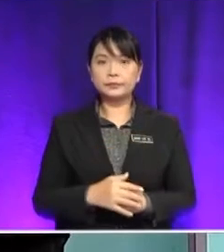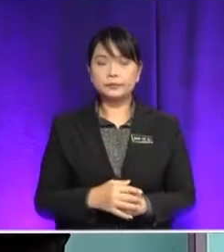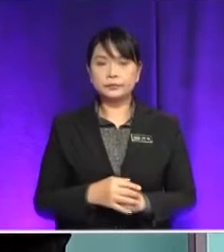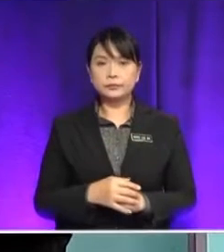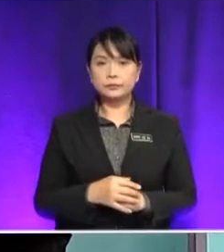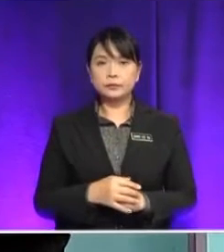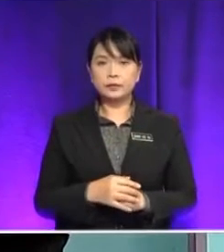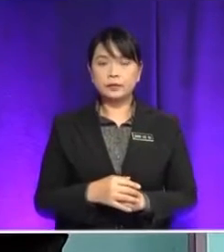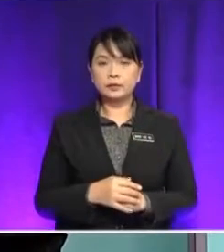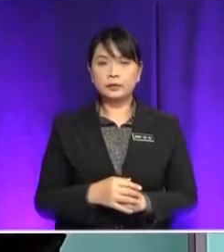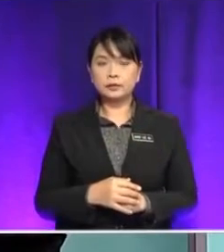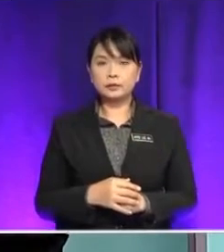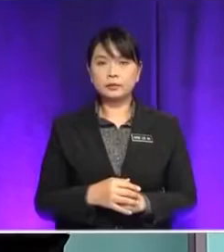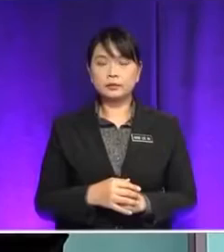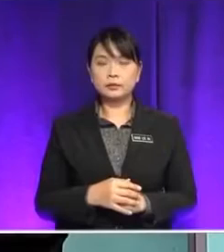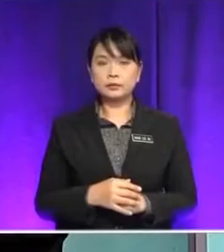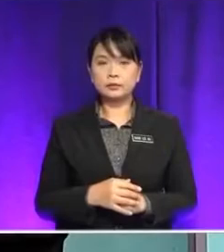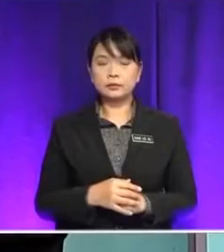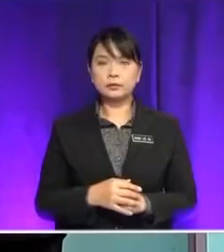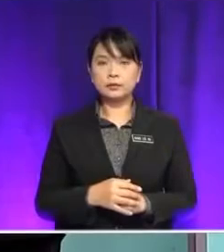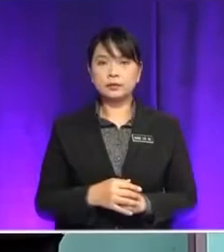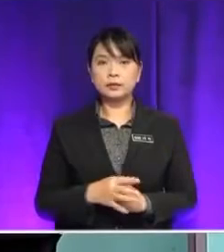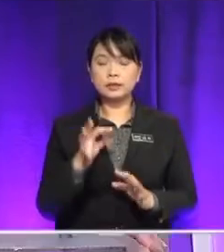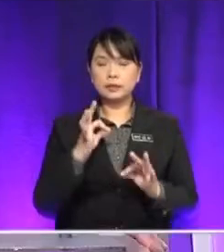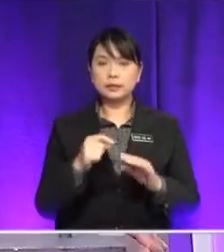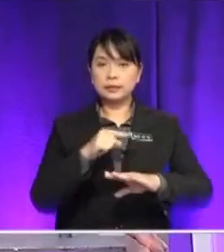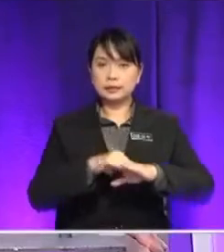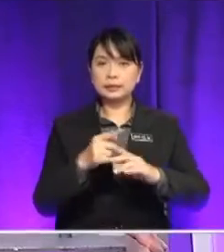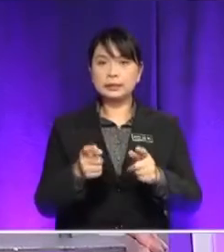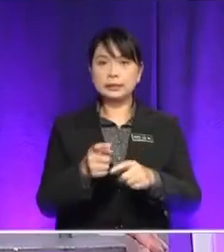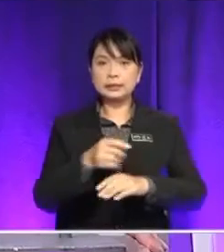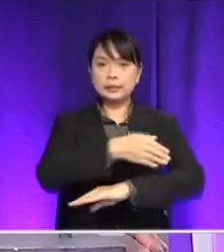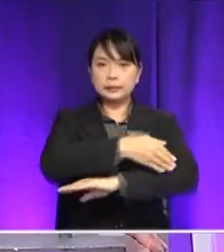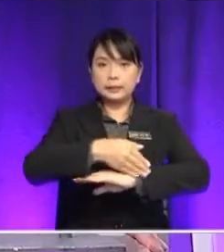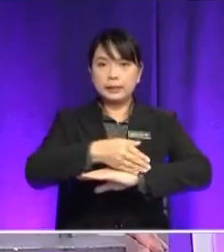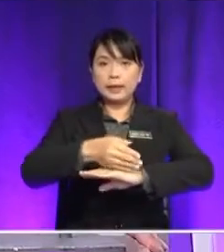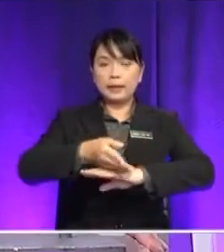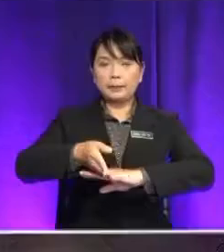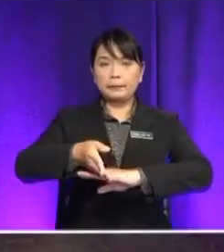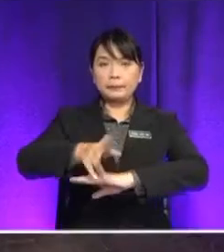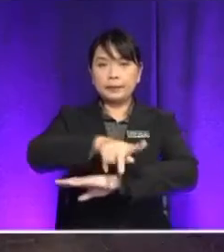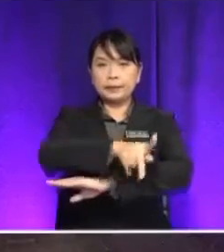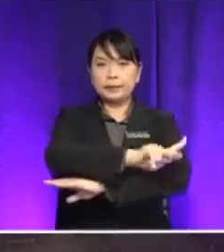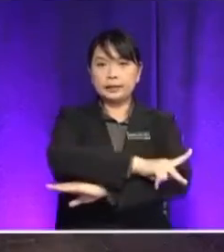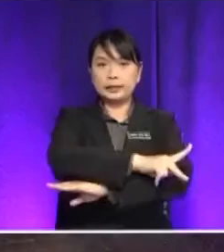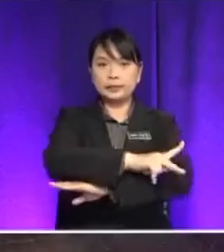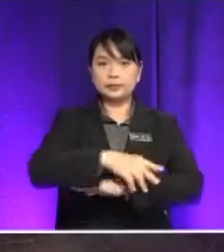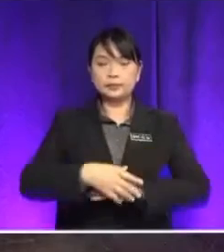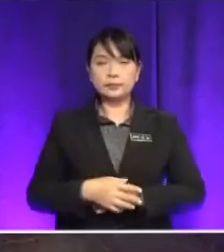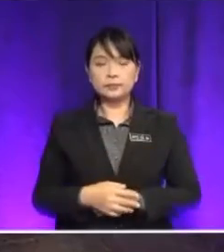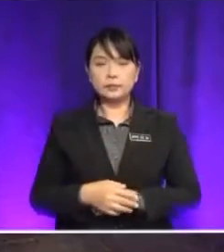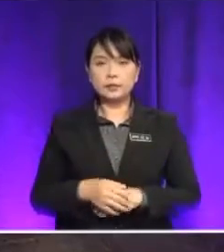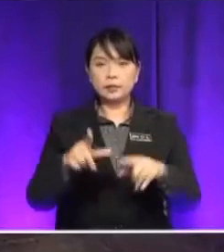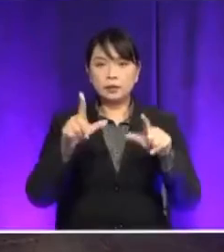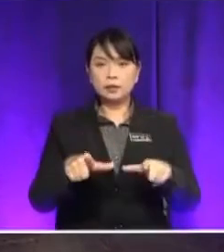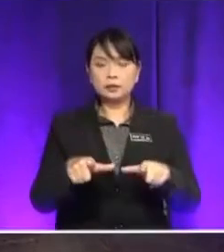biasa saya suka ikan kalau duduk di Terengganu dia dipakai Oke kalau kita berjalan-jalan di tepi pantai pesisir pantai doang jadi